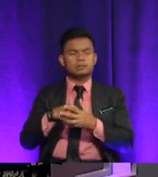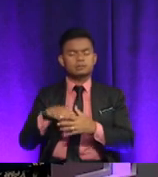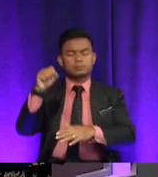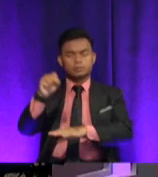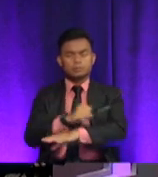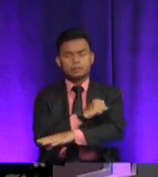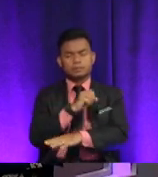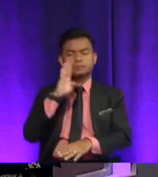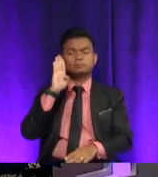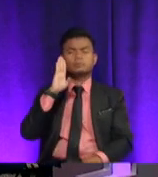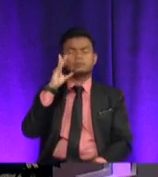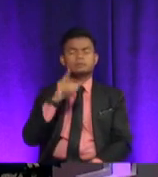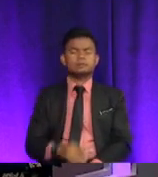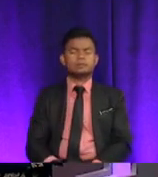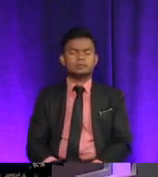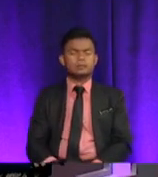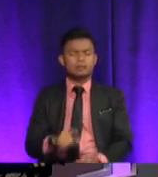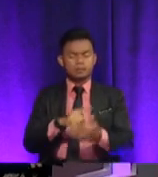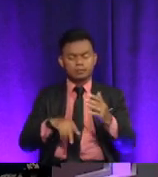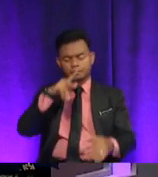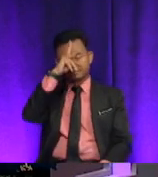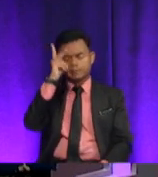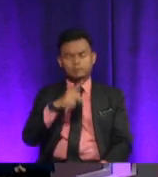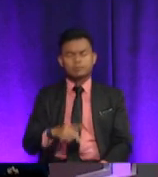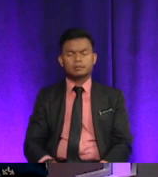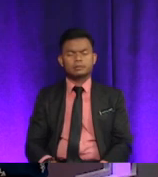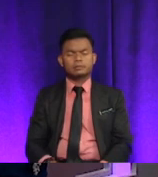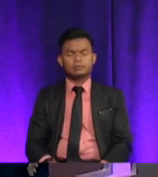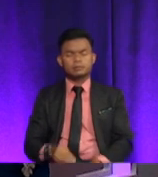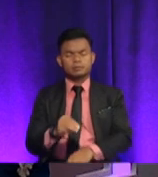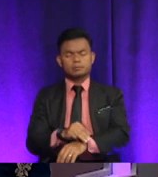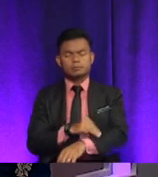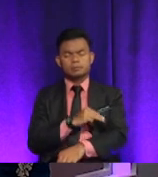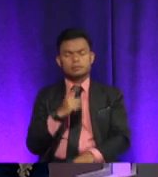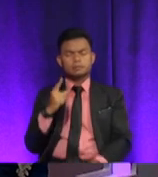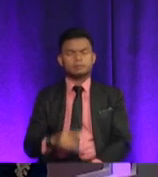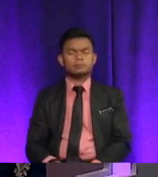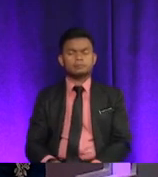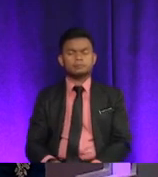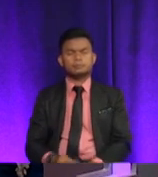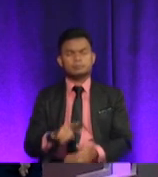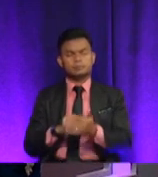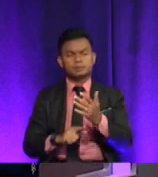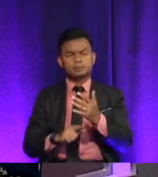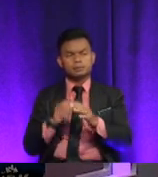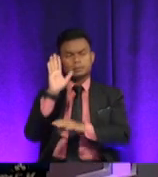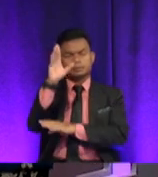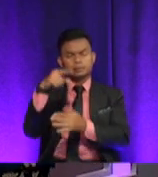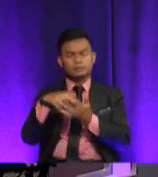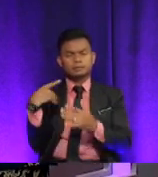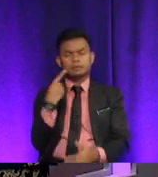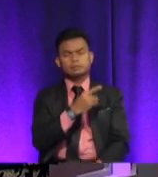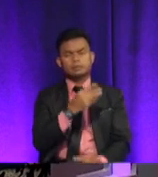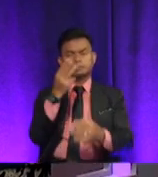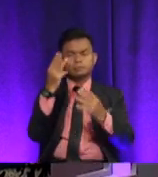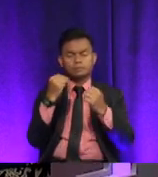apakah temanya Oke Apakah persoalannya jadi kita melihat Oke kita melihat pada petang ini Oke jadi Tema